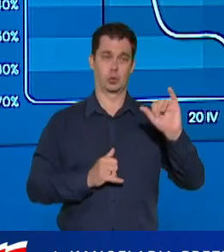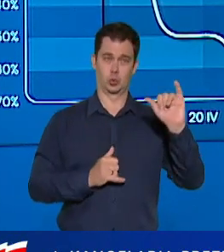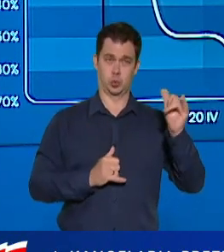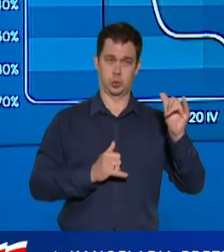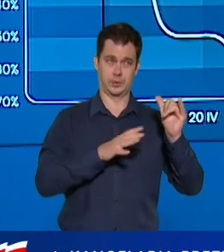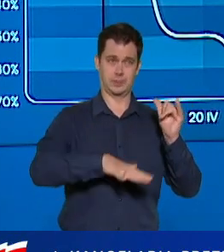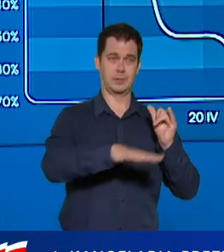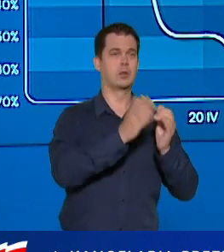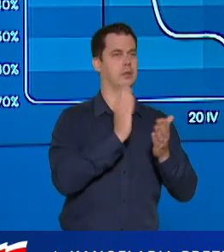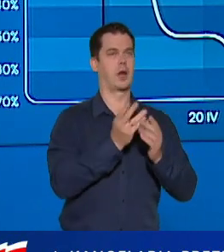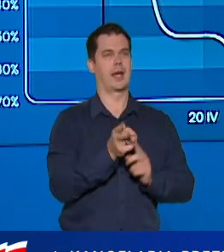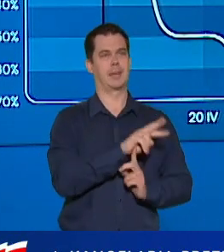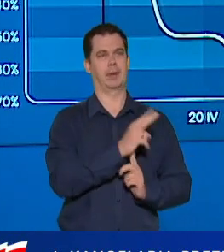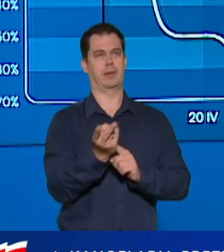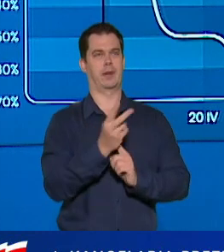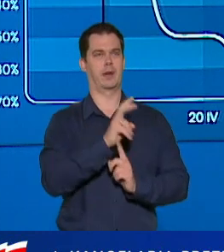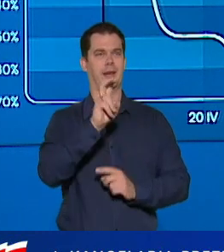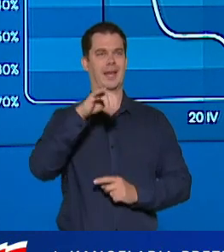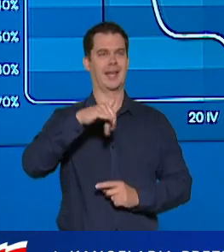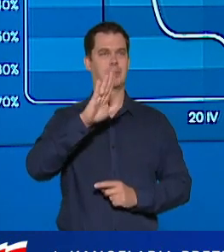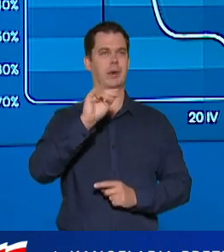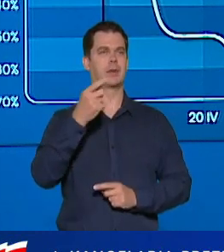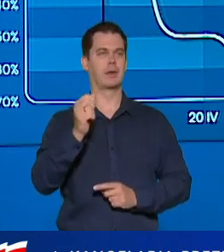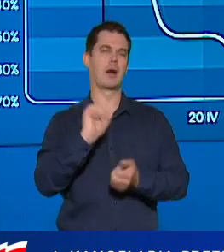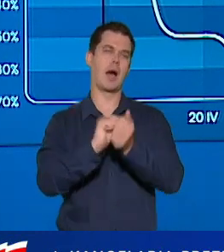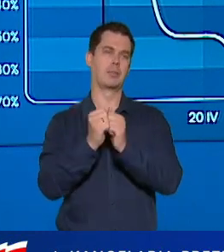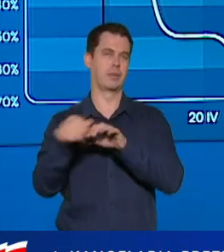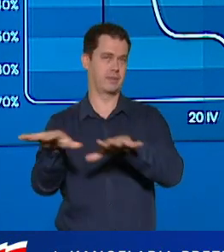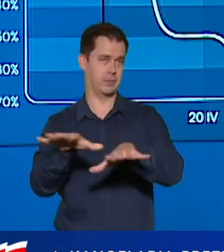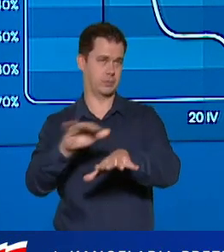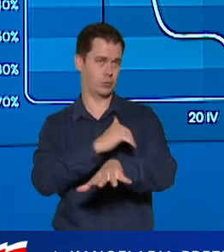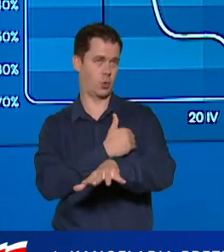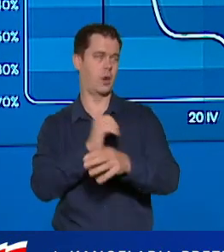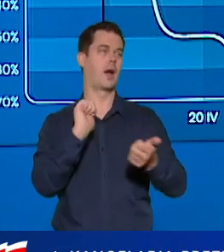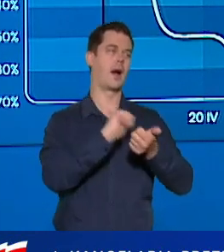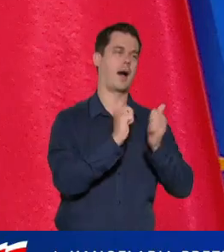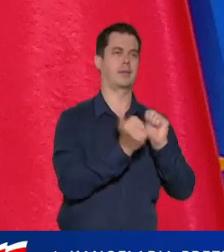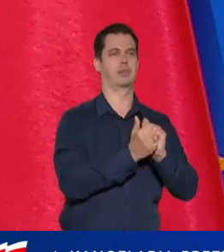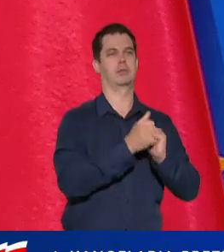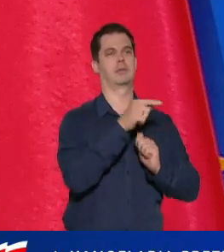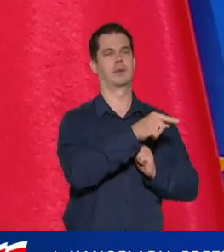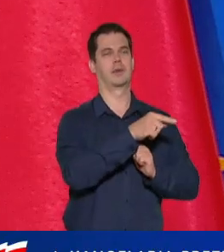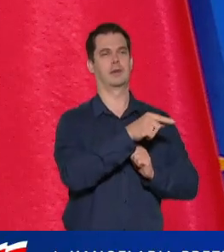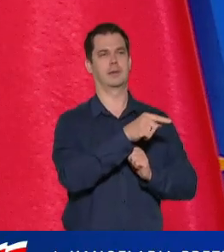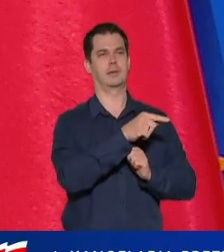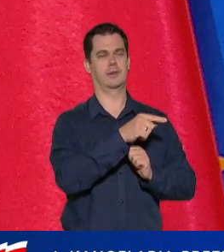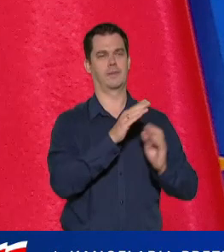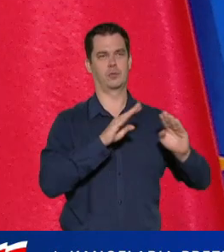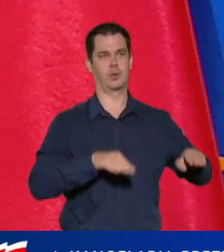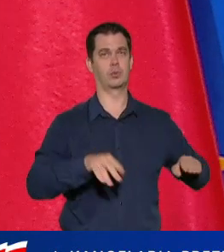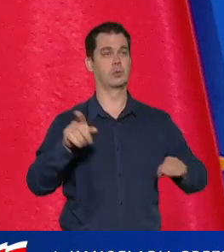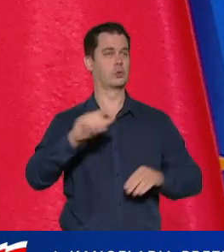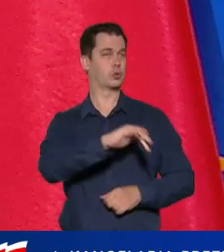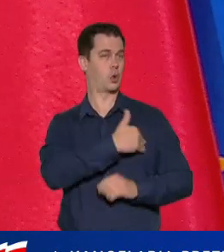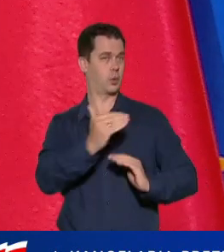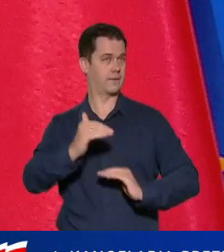żółtej hybrydowe nauczanie na uczelniach i szkołach ponadpodstawowych, w czerwonych strefach, których